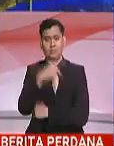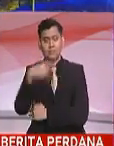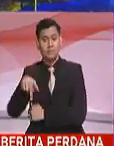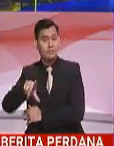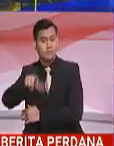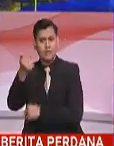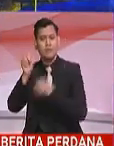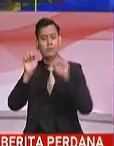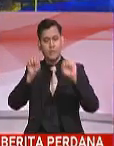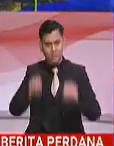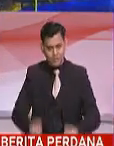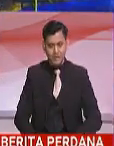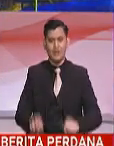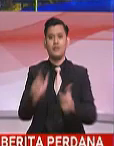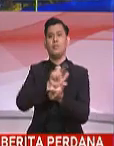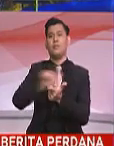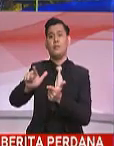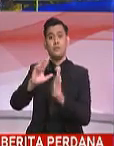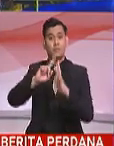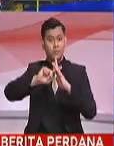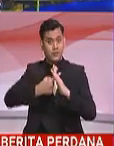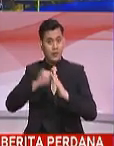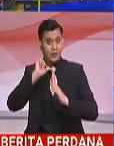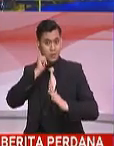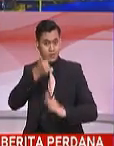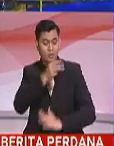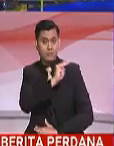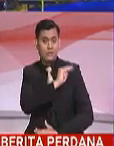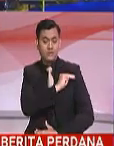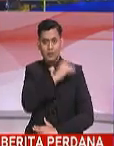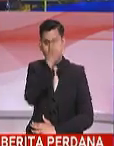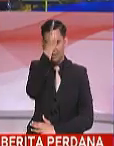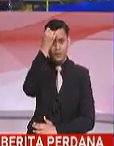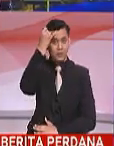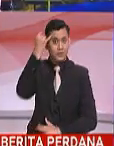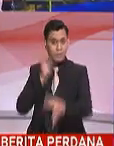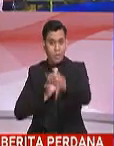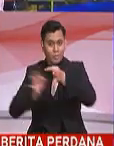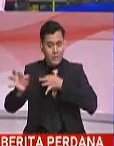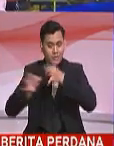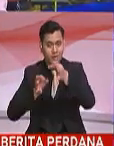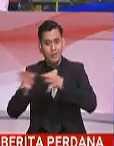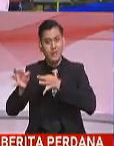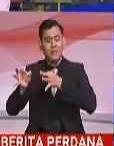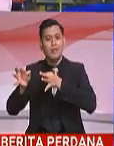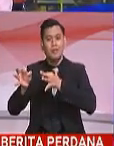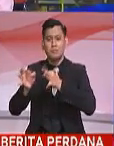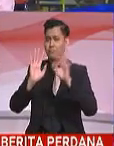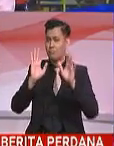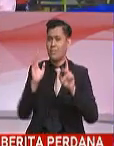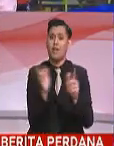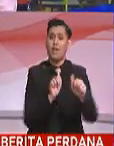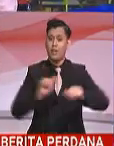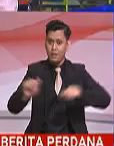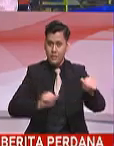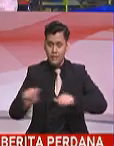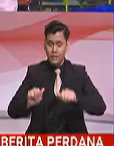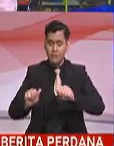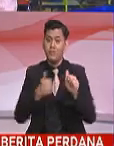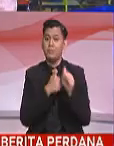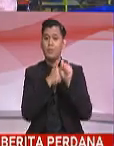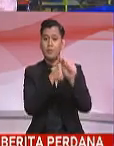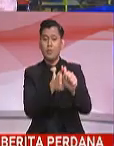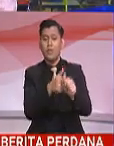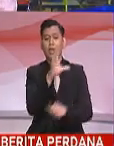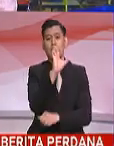dibenarkan bermula esok. Menteri Kanan Pertahanan Dato' Sri Ismail Sabri Yaakob berkata bagaimanapun aktiviti tersebut tertakluk